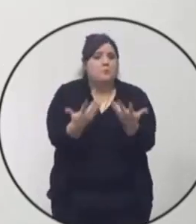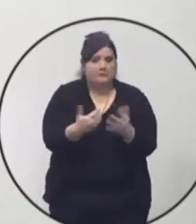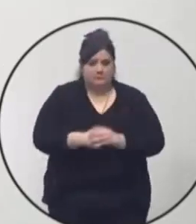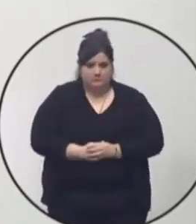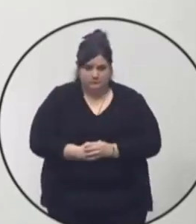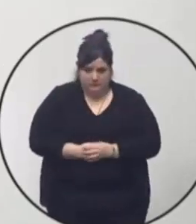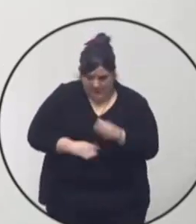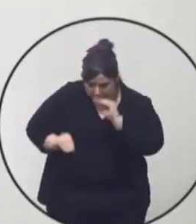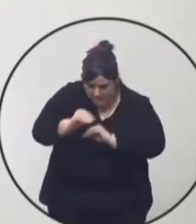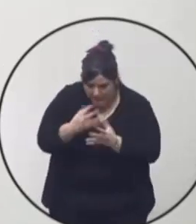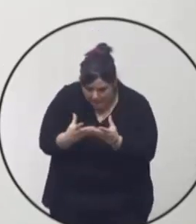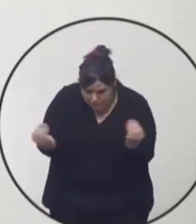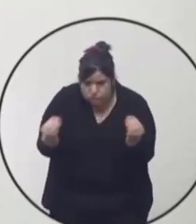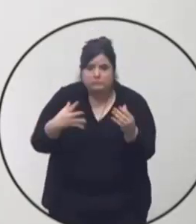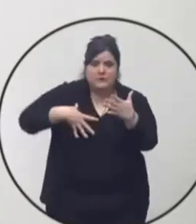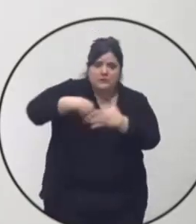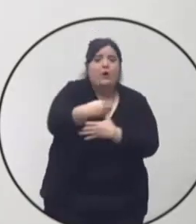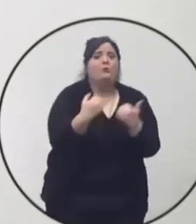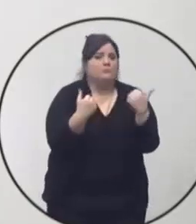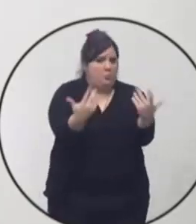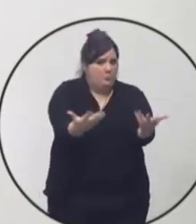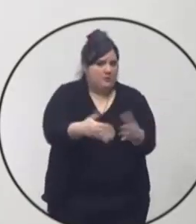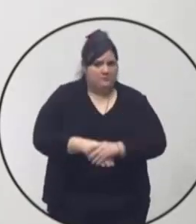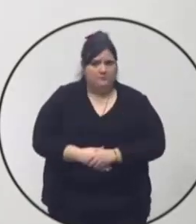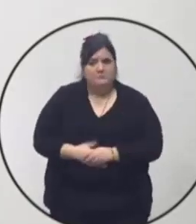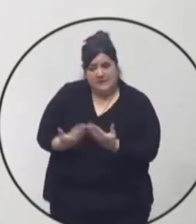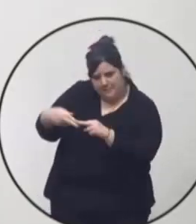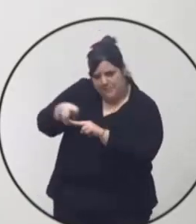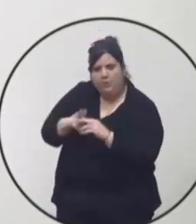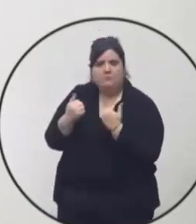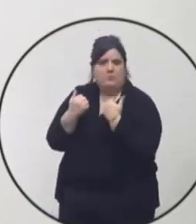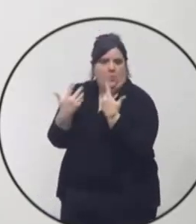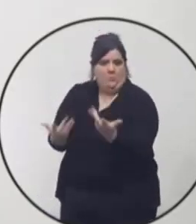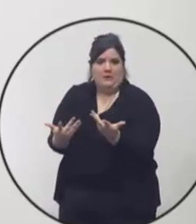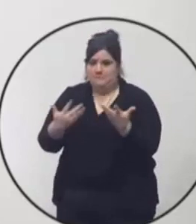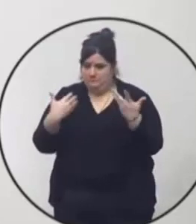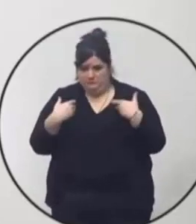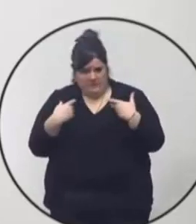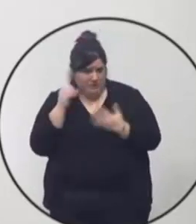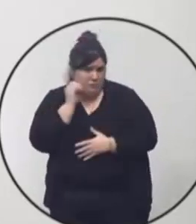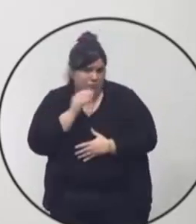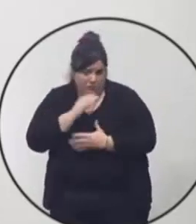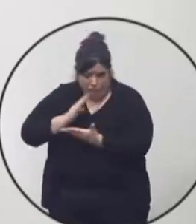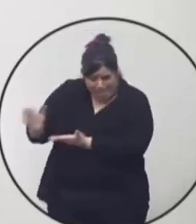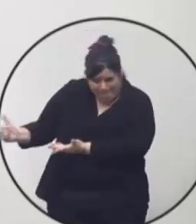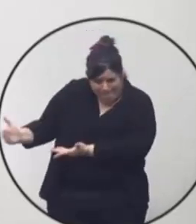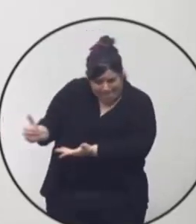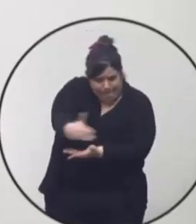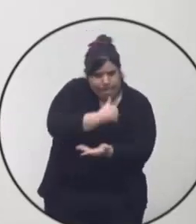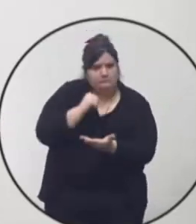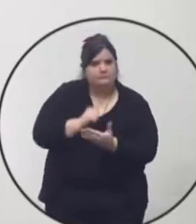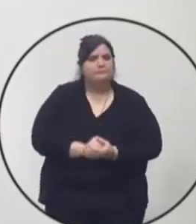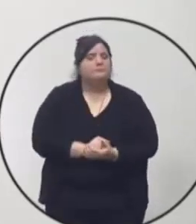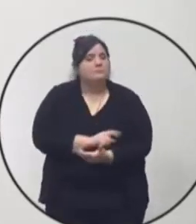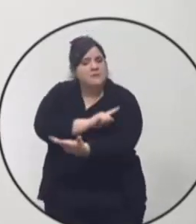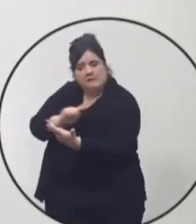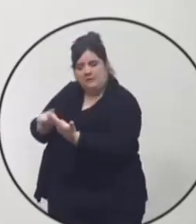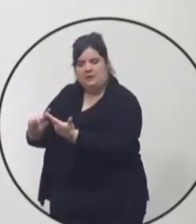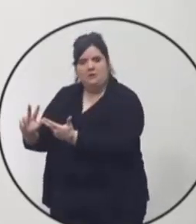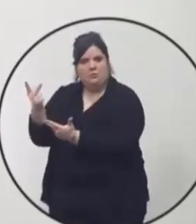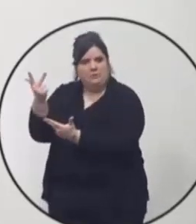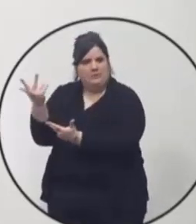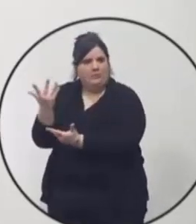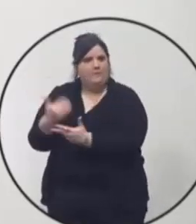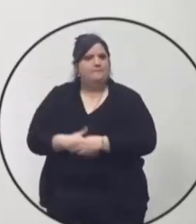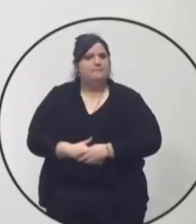au bon va tester cent mille deux cent mille trois cent mille personnes par jour mais fois les stocks monga pour ça et vous croyez vraiment que